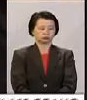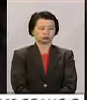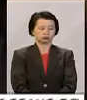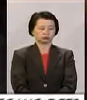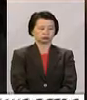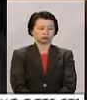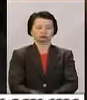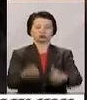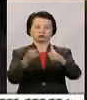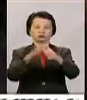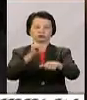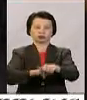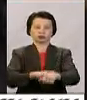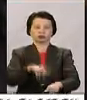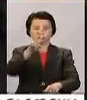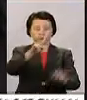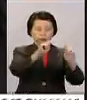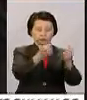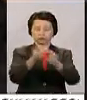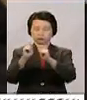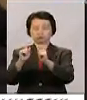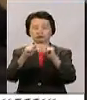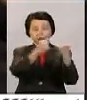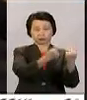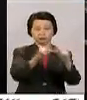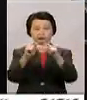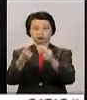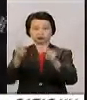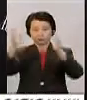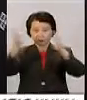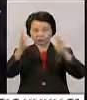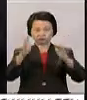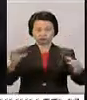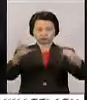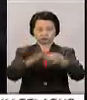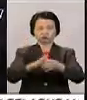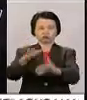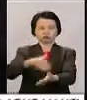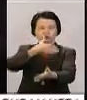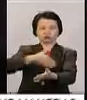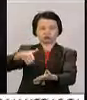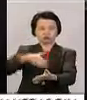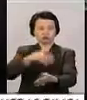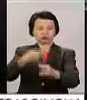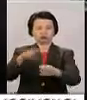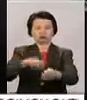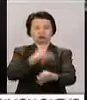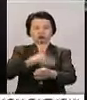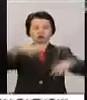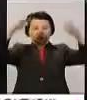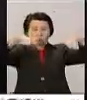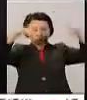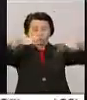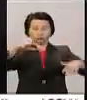Buat pertama kalinya, dua kumpulan kugiran terkenal tanah air bergabung dalam sebuah konsert yang dikenali sebagai konsert Hujan